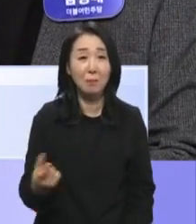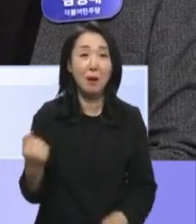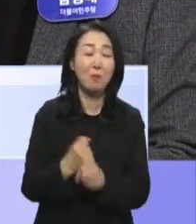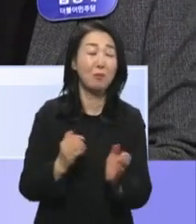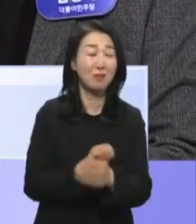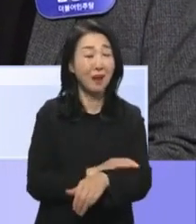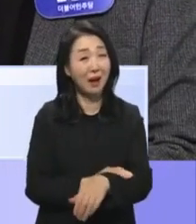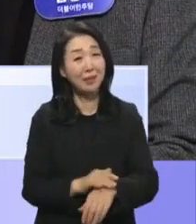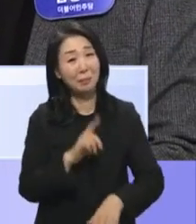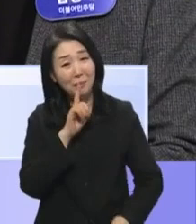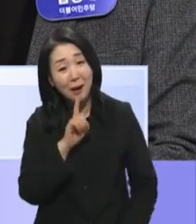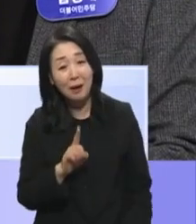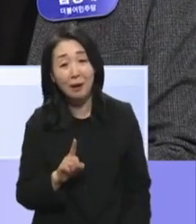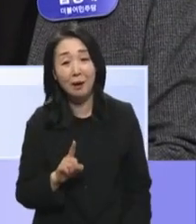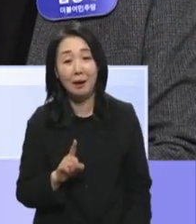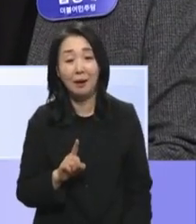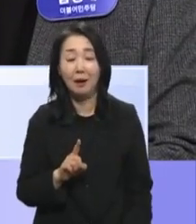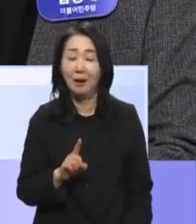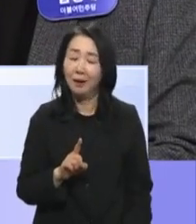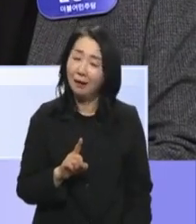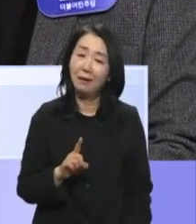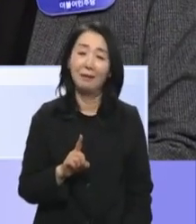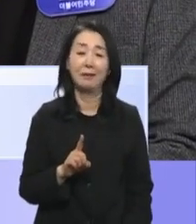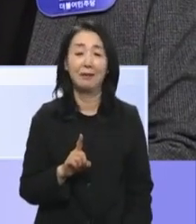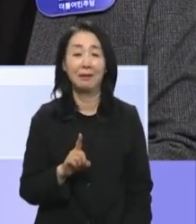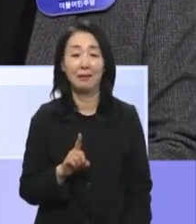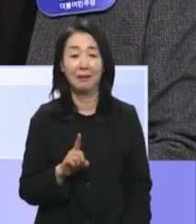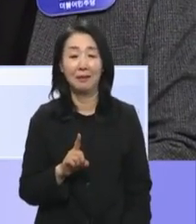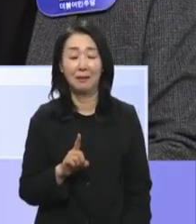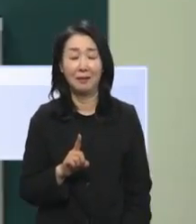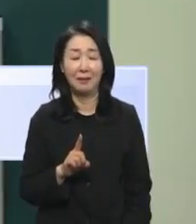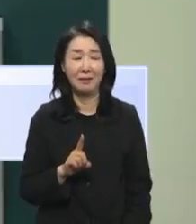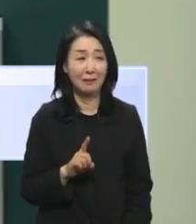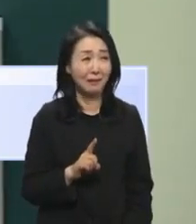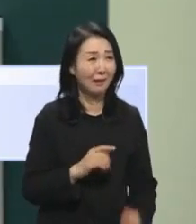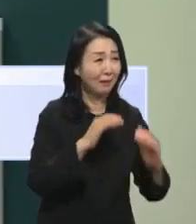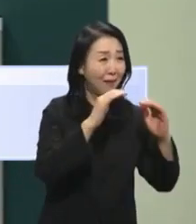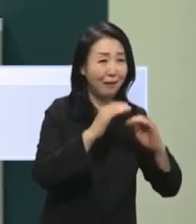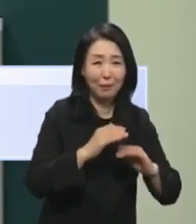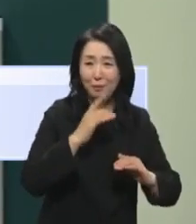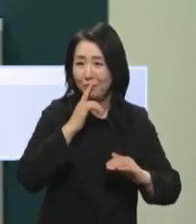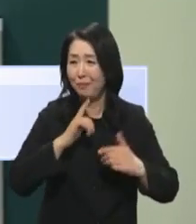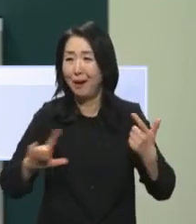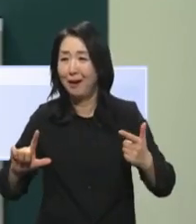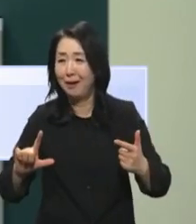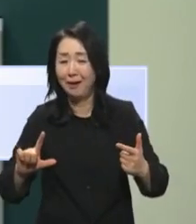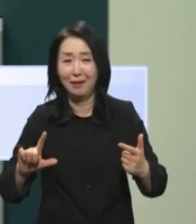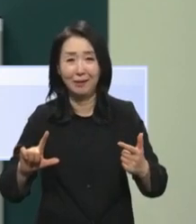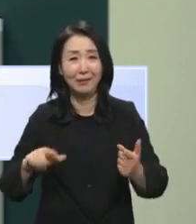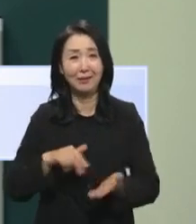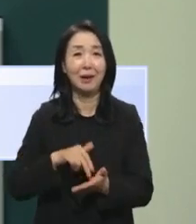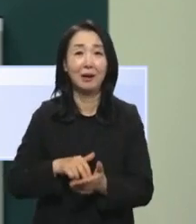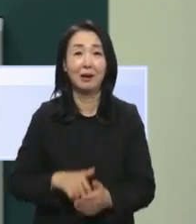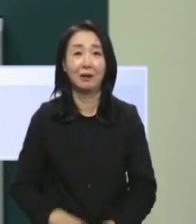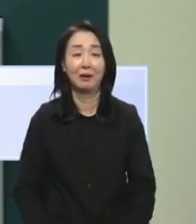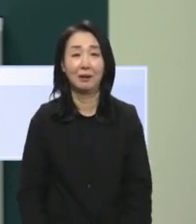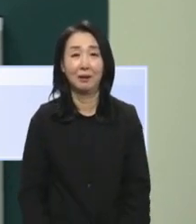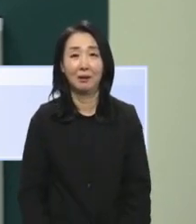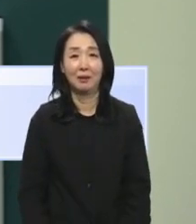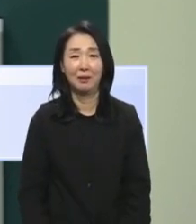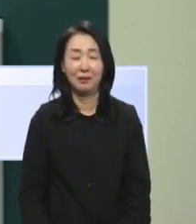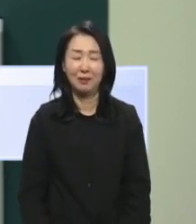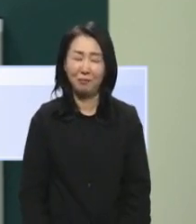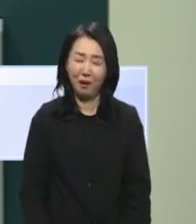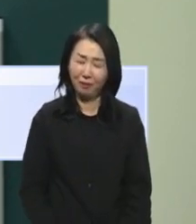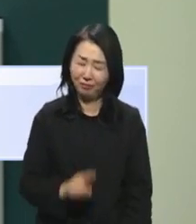잘했다 이렇게 지금 이야기를 하고 있는데 이게 굉장히 사실은 어 앞뒤도 맞지 않고 황당한 주장입니다 정말 궁궁 궁색한